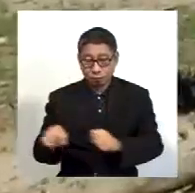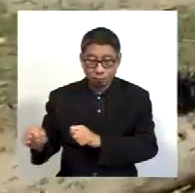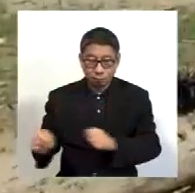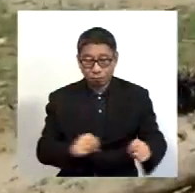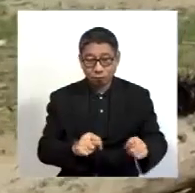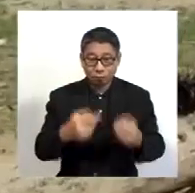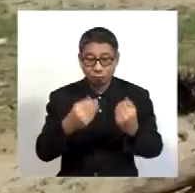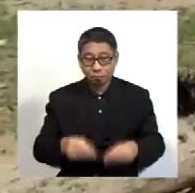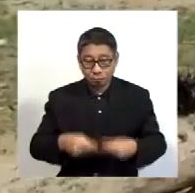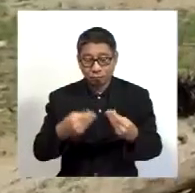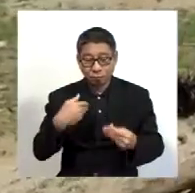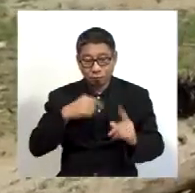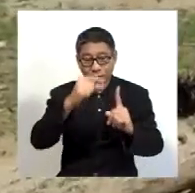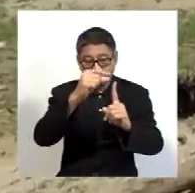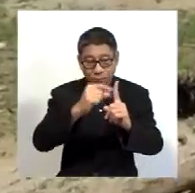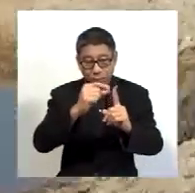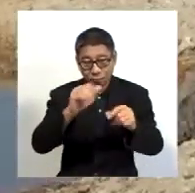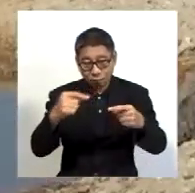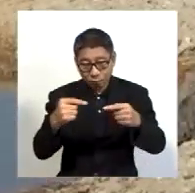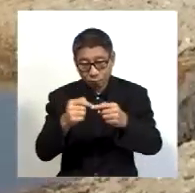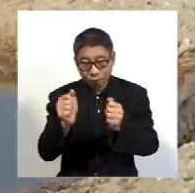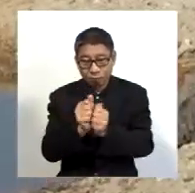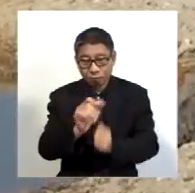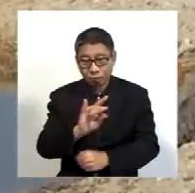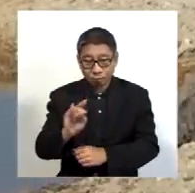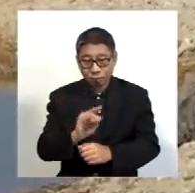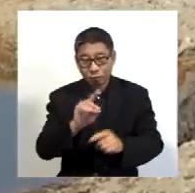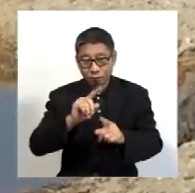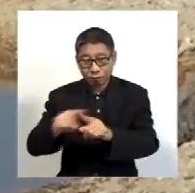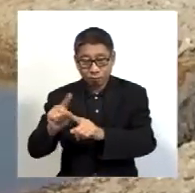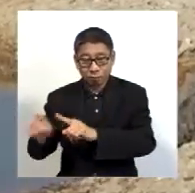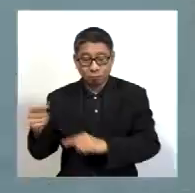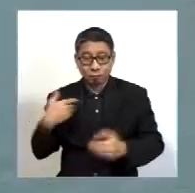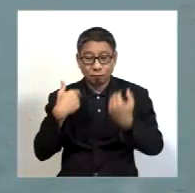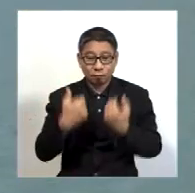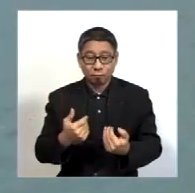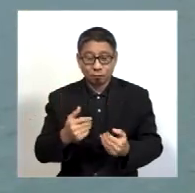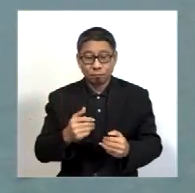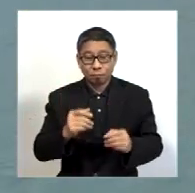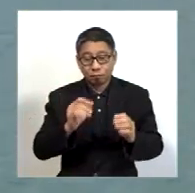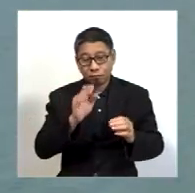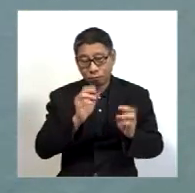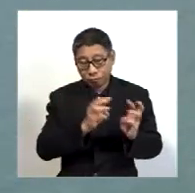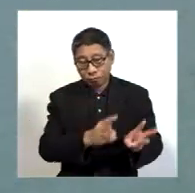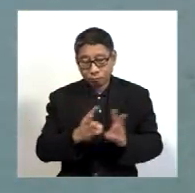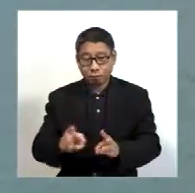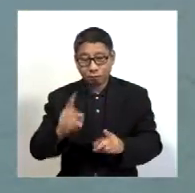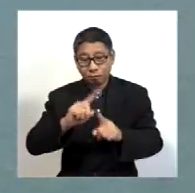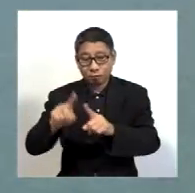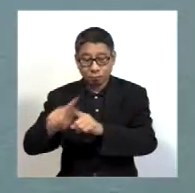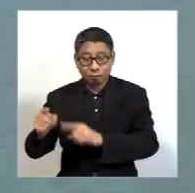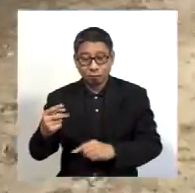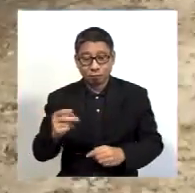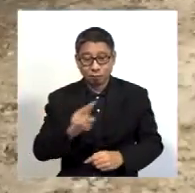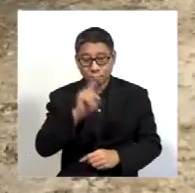านที่ให้มีอุณหภูมิที่เหมาะสมกับสัตว์แต่ละชนิดค่ะ ใช่ค่ะก็มีหลายวิธีด้วยกันนะคะอย่างเช่นการเปิดสปริงเก